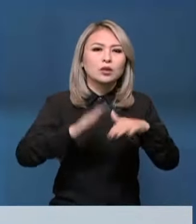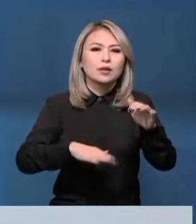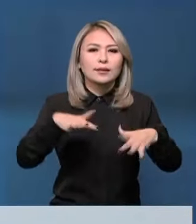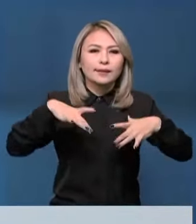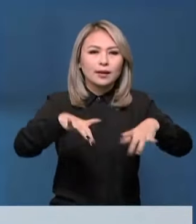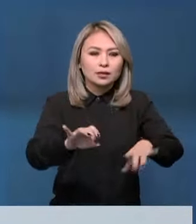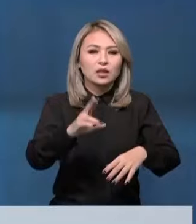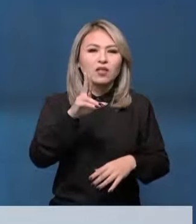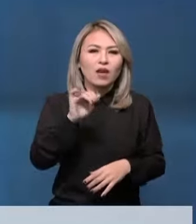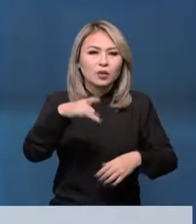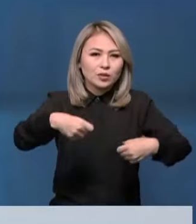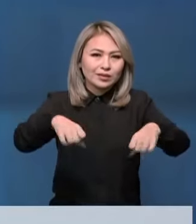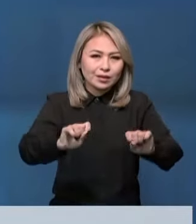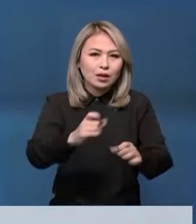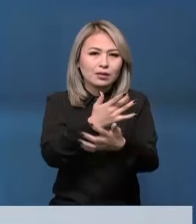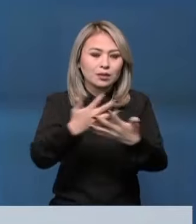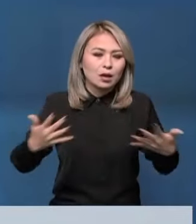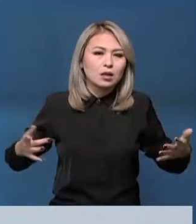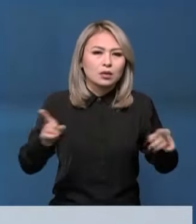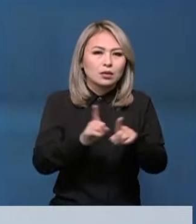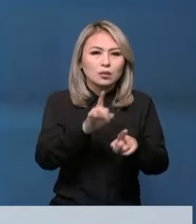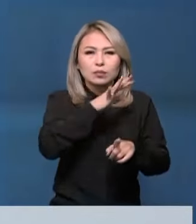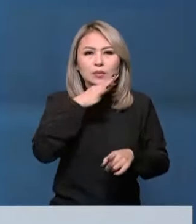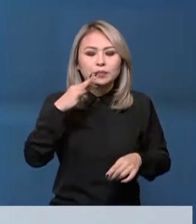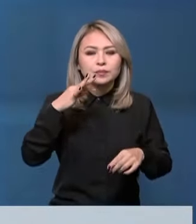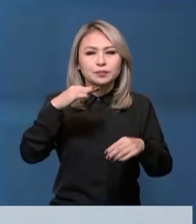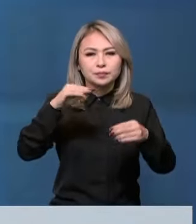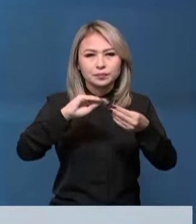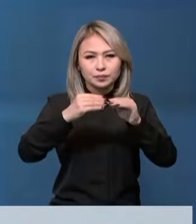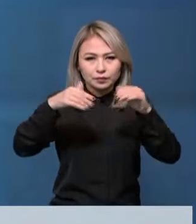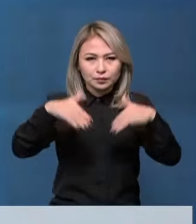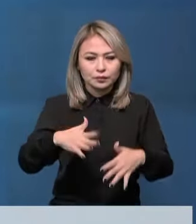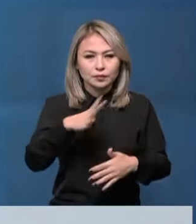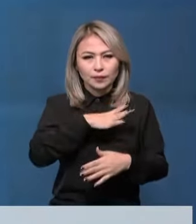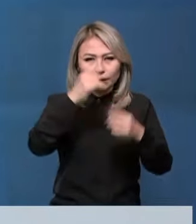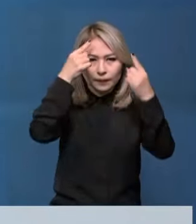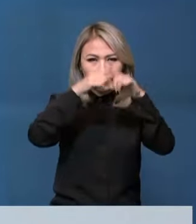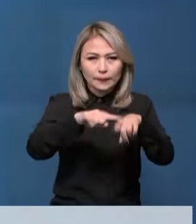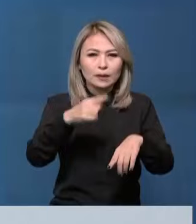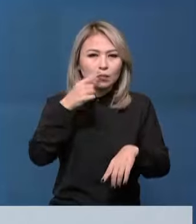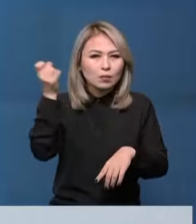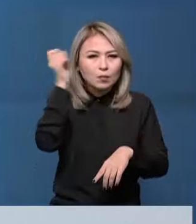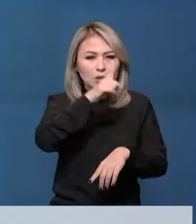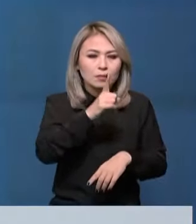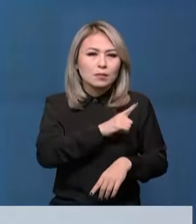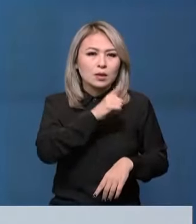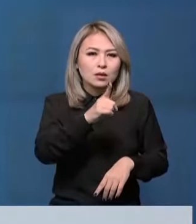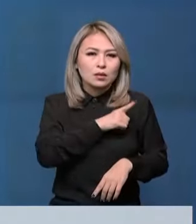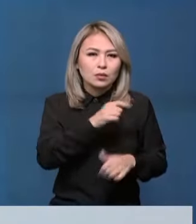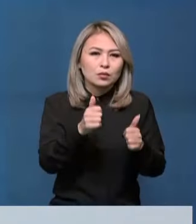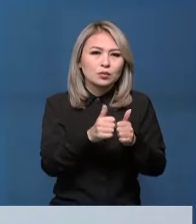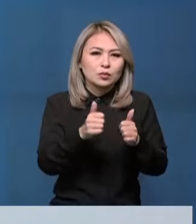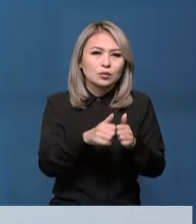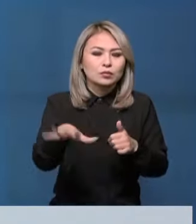қолынан шыққан трактор мен квадроциклдің арқасында талай шаруаны бітіріп, табыс көзіне айналдырған. Техниканың тілін әбден меңгерген